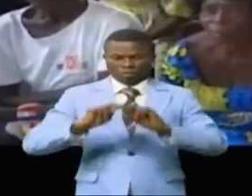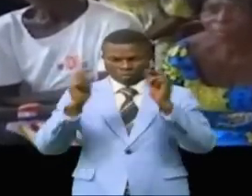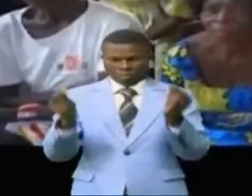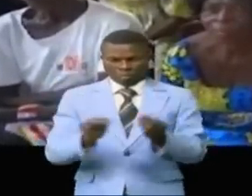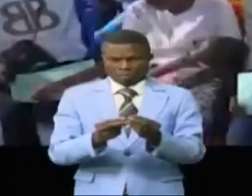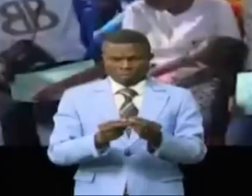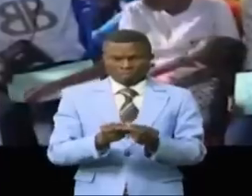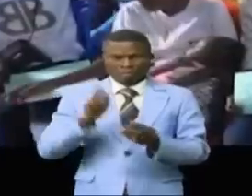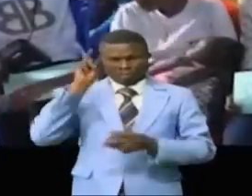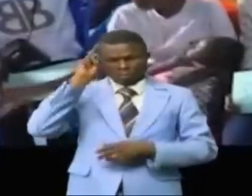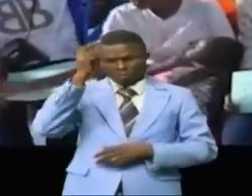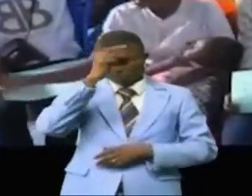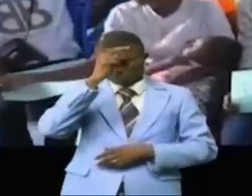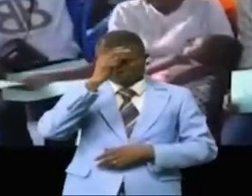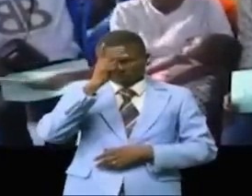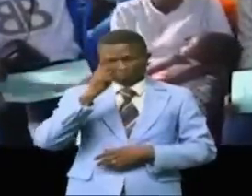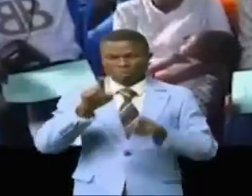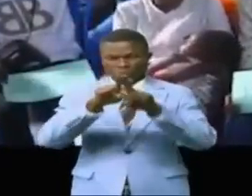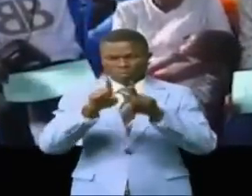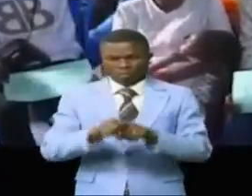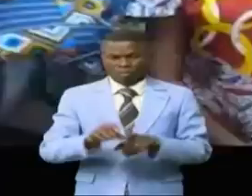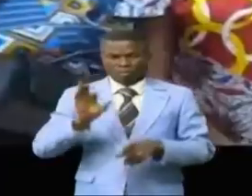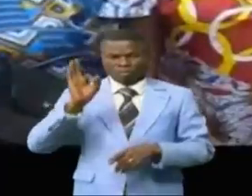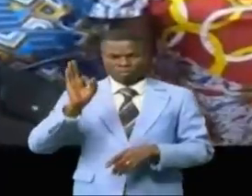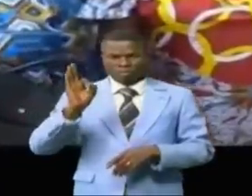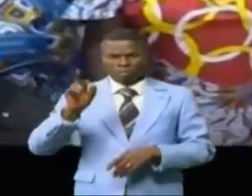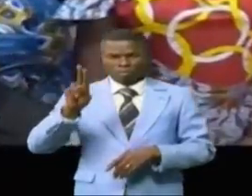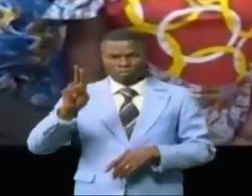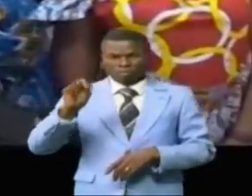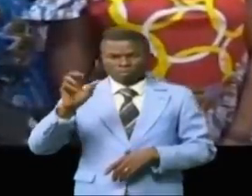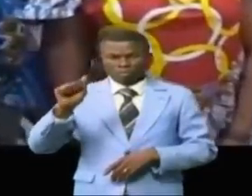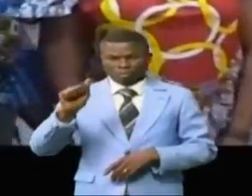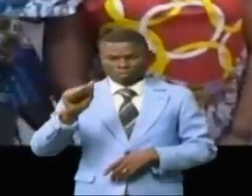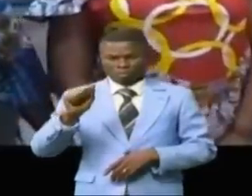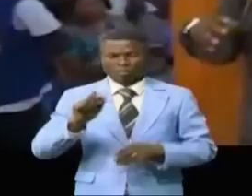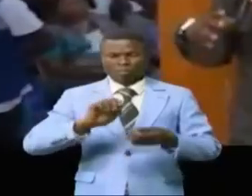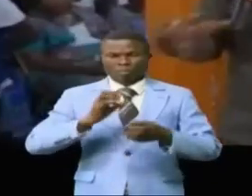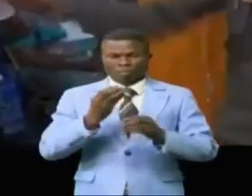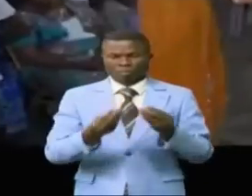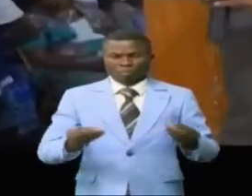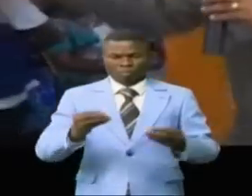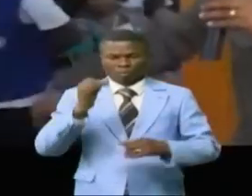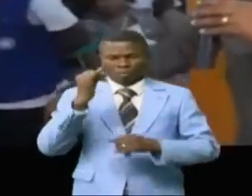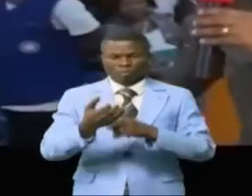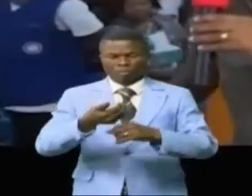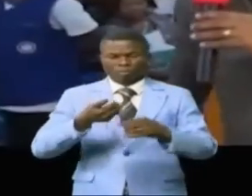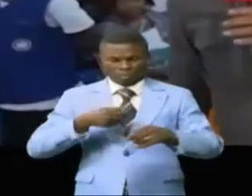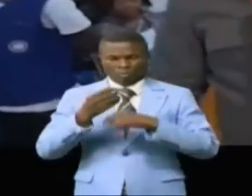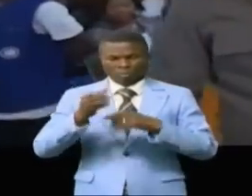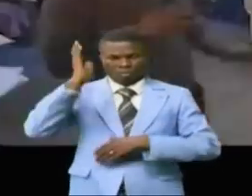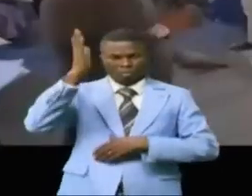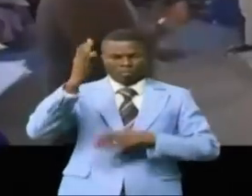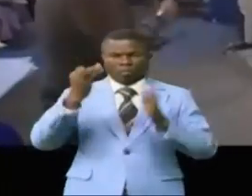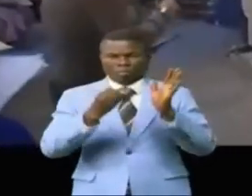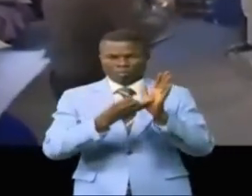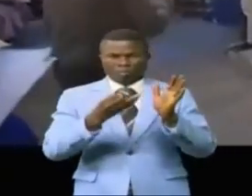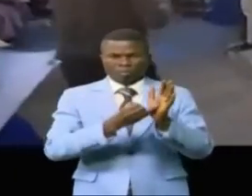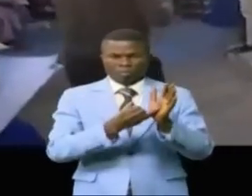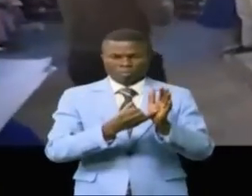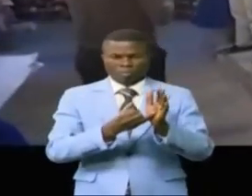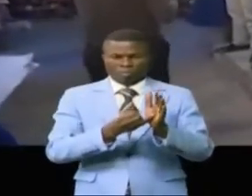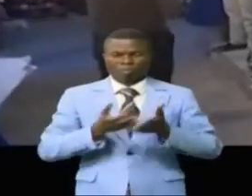des districts de la Tchangou et ceux de la Funa pour un dernier réglage avant la matinée politique du dimanche qui